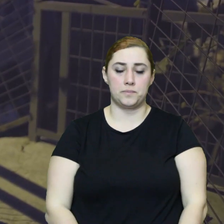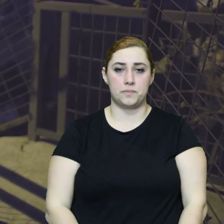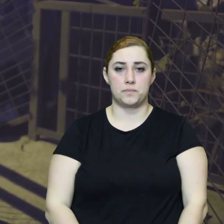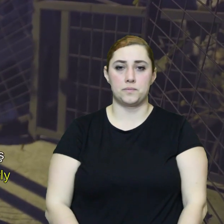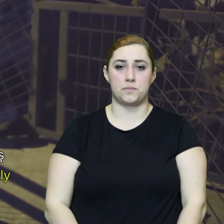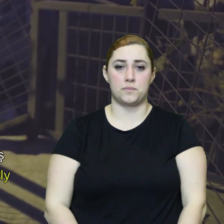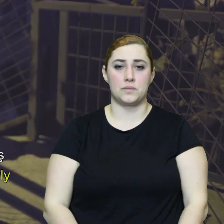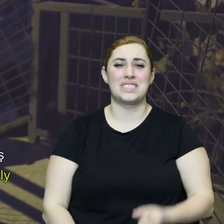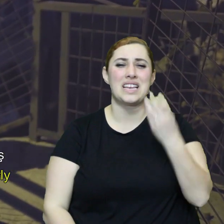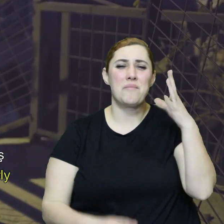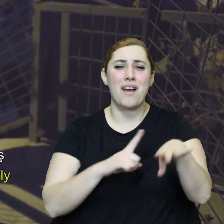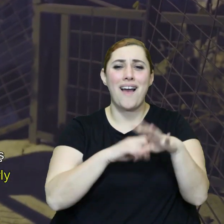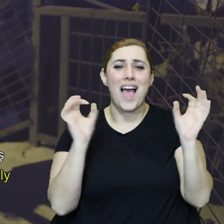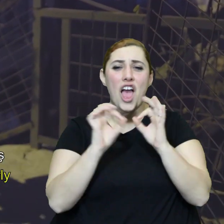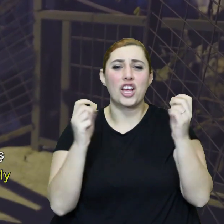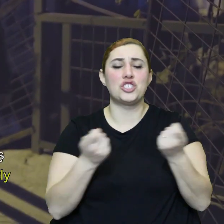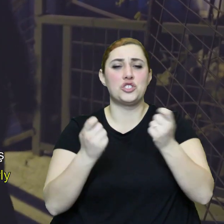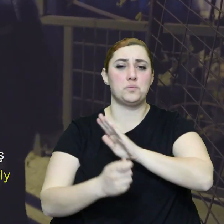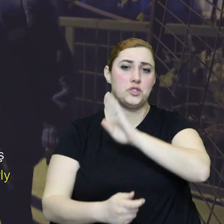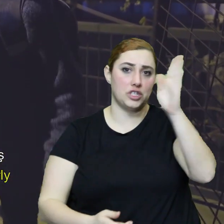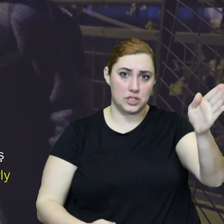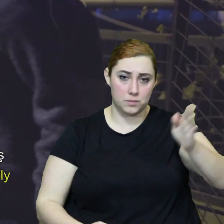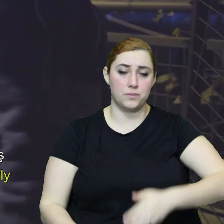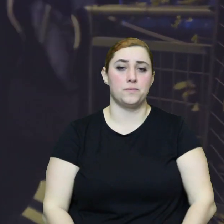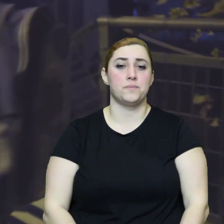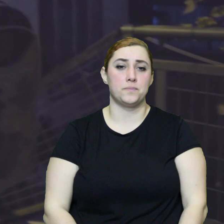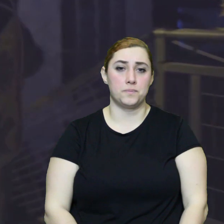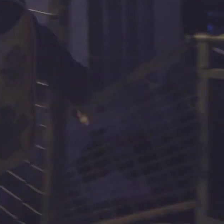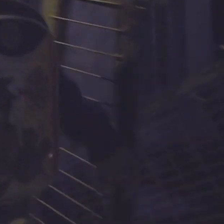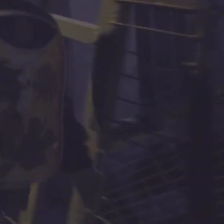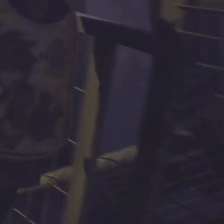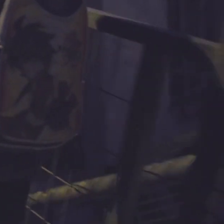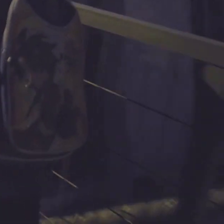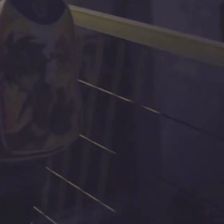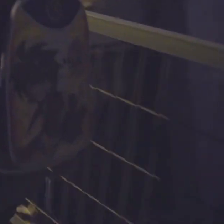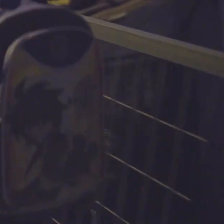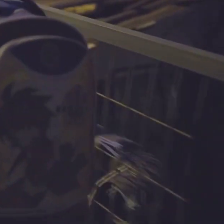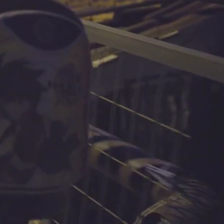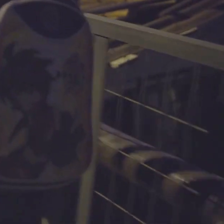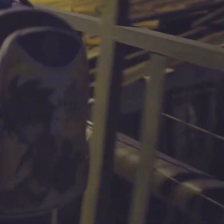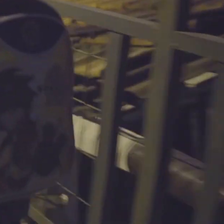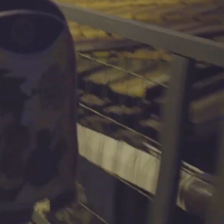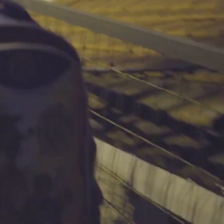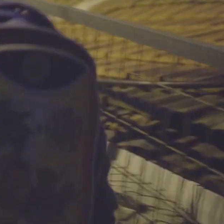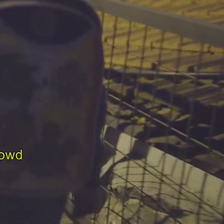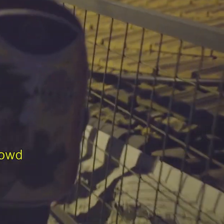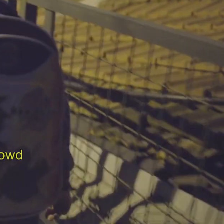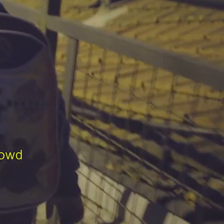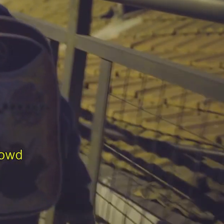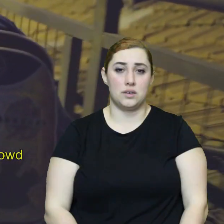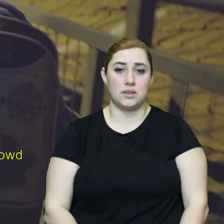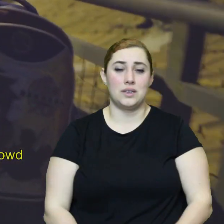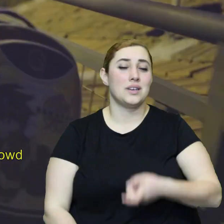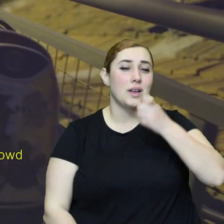sırt çantasıyla. Sabah erkenden çalışmaya başlamış. Yol altında kalan gecekondunun yanındaki demir merdivenlerden çıkıyor.